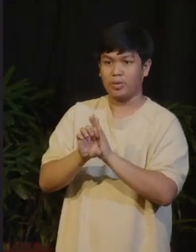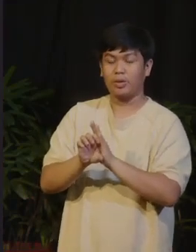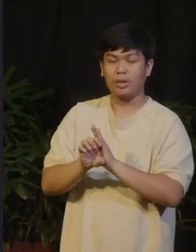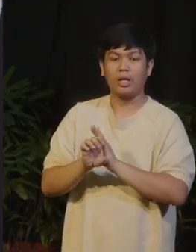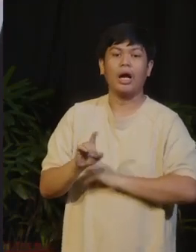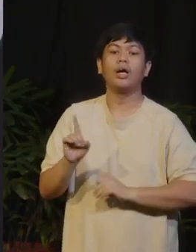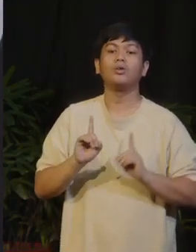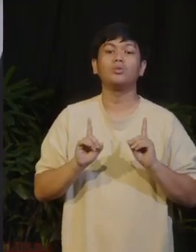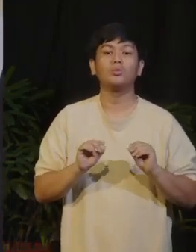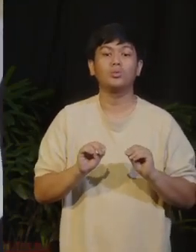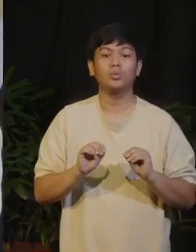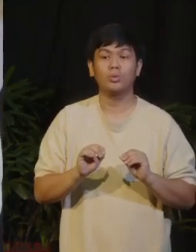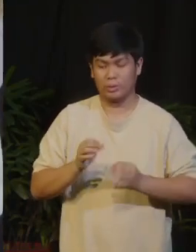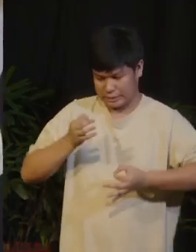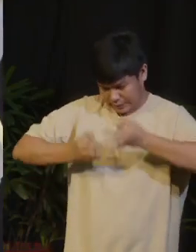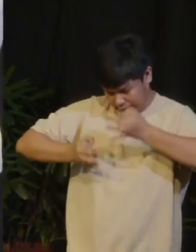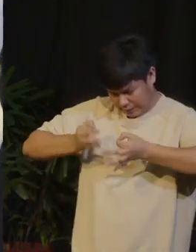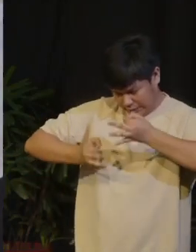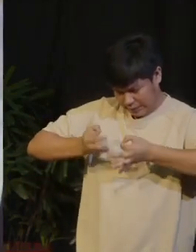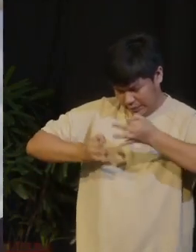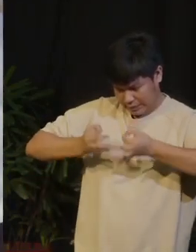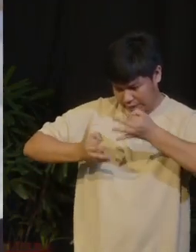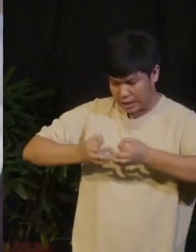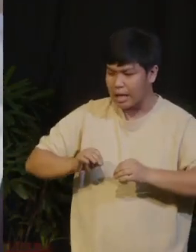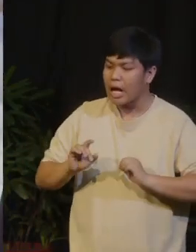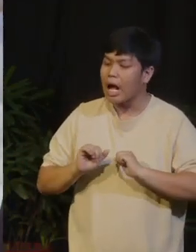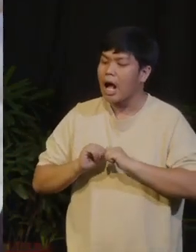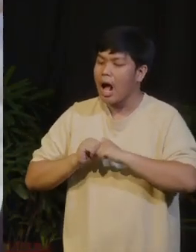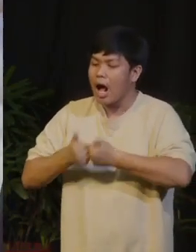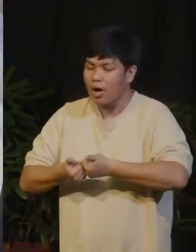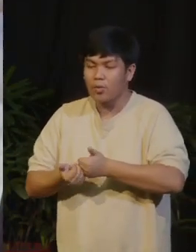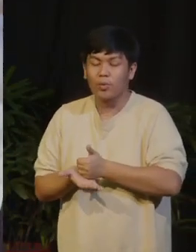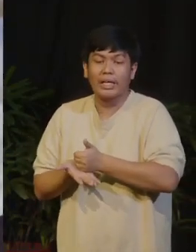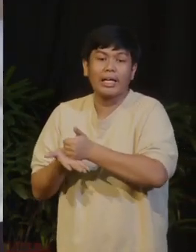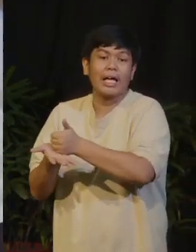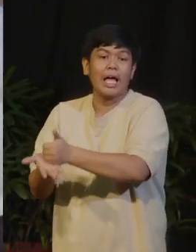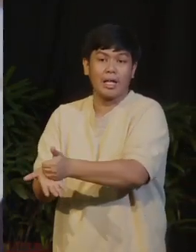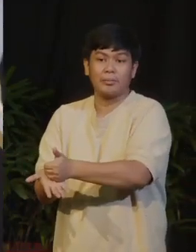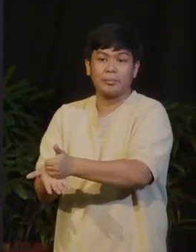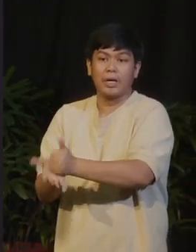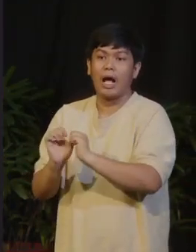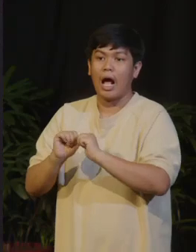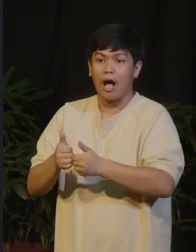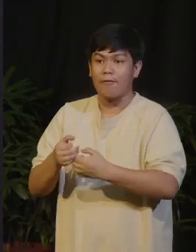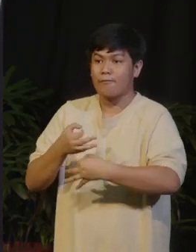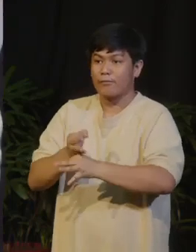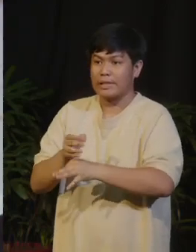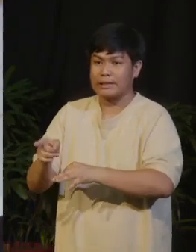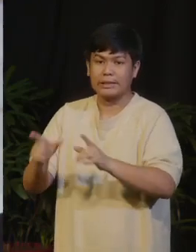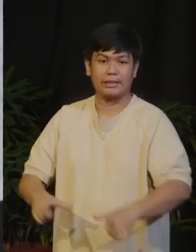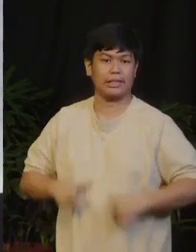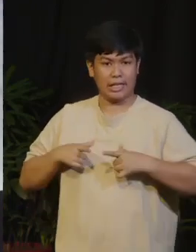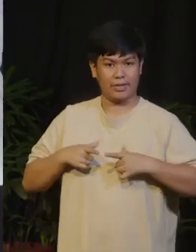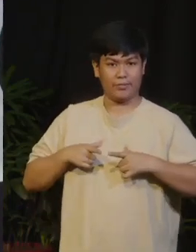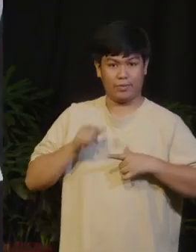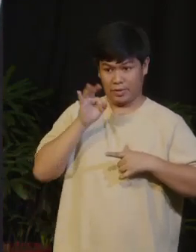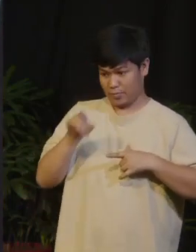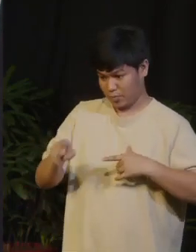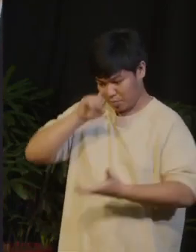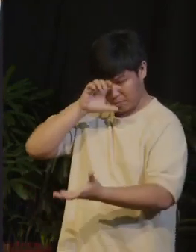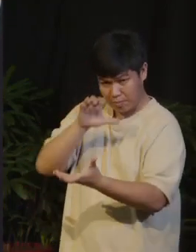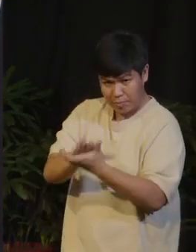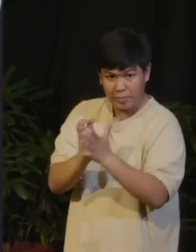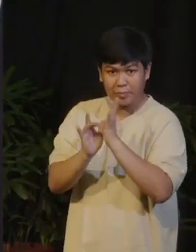kailangan nyong husgahan yung kaibigan nyong yon. At sa inyong paghusga, kung siya ay kapatid sa